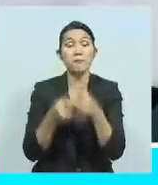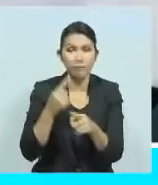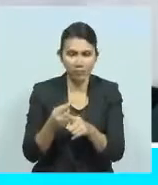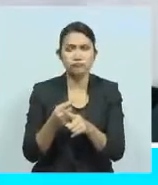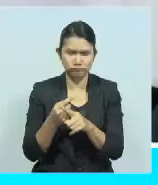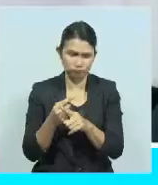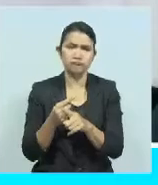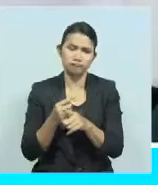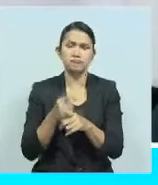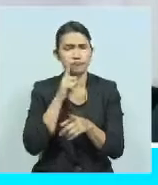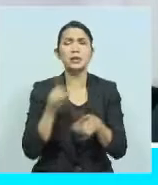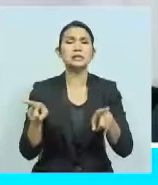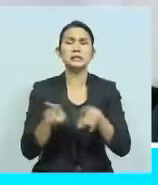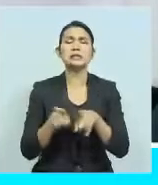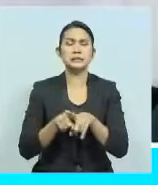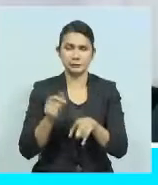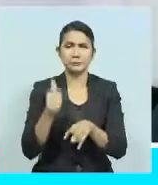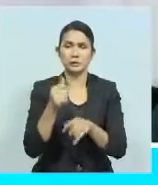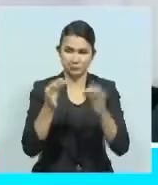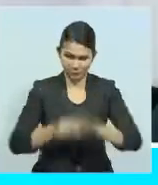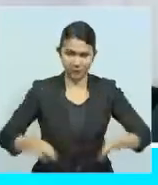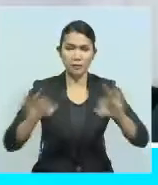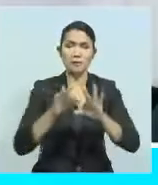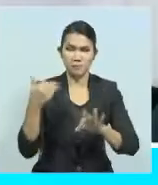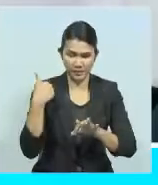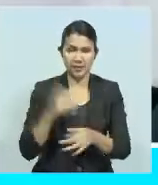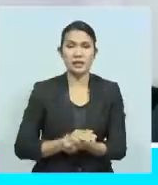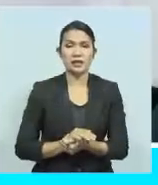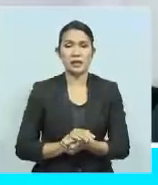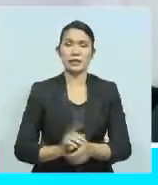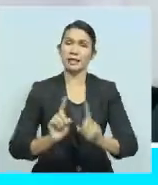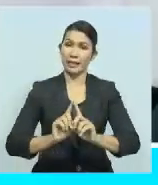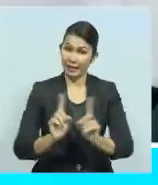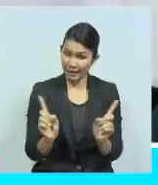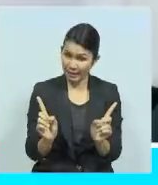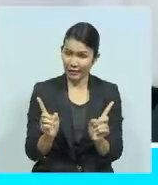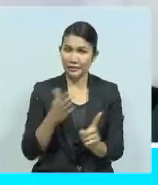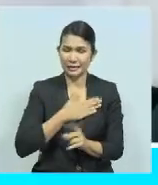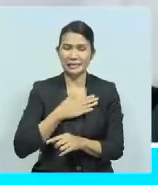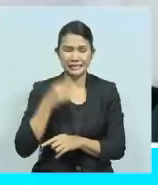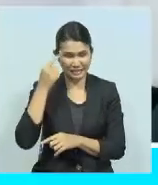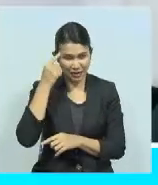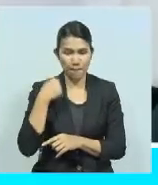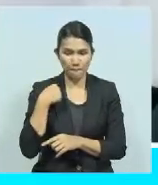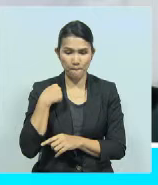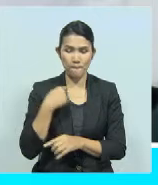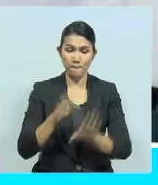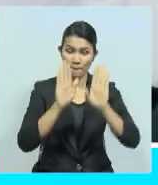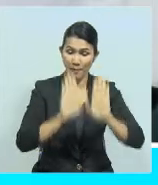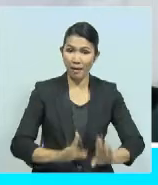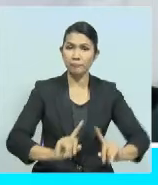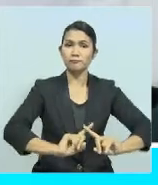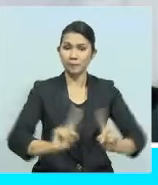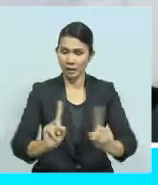มันก็ยังได้รับความสนใจอยู่อะค่ะเพียงแต่ว่าหมอคิดว่ารูปแบบมันก็มี